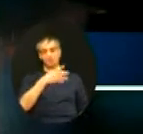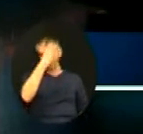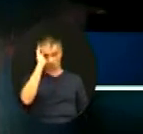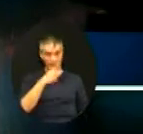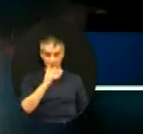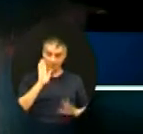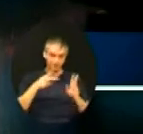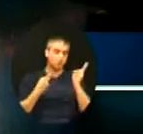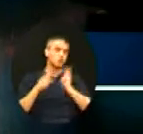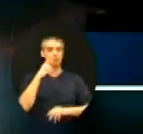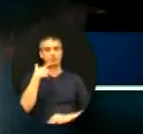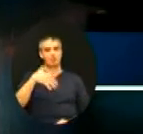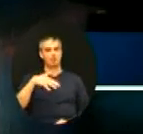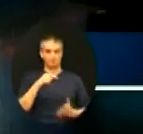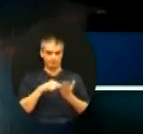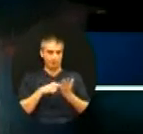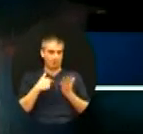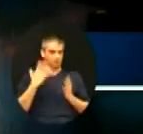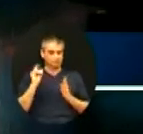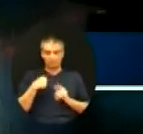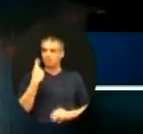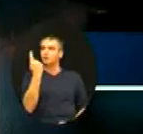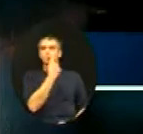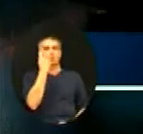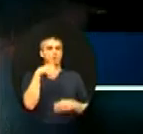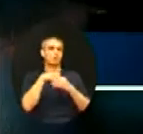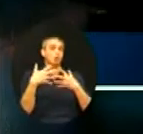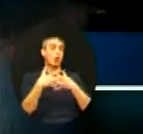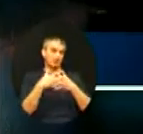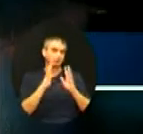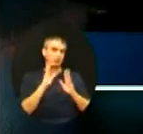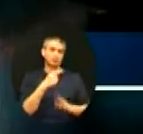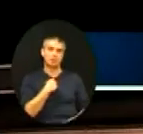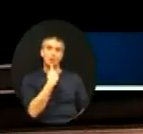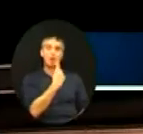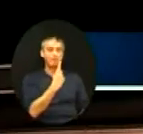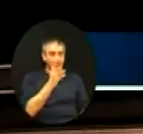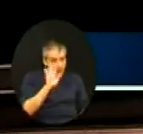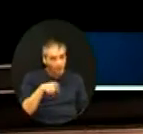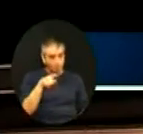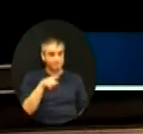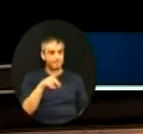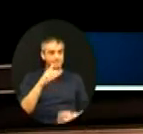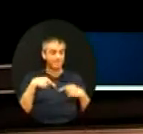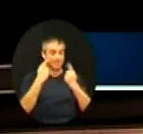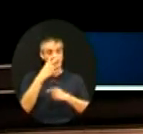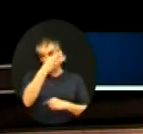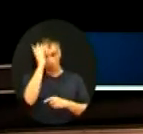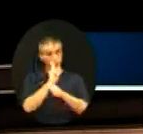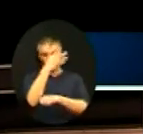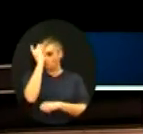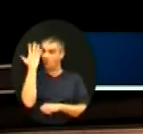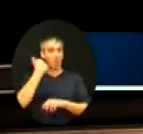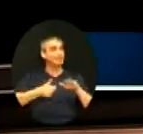אולמרט, אפילו יותר חריפים, כי הייתי באמת כל עודד בקואליציה, אבל כך צריך לומר שגם אז, גם בימי אולמרט, לא היה